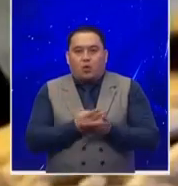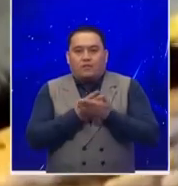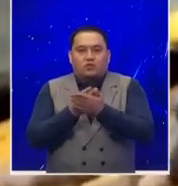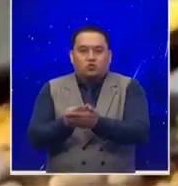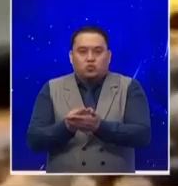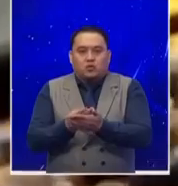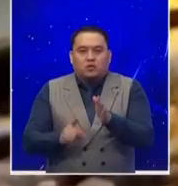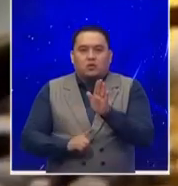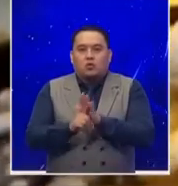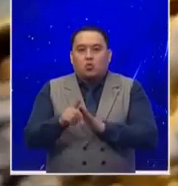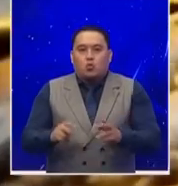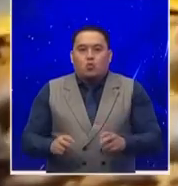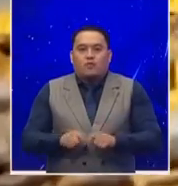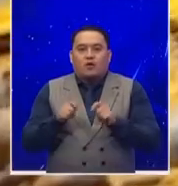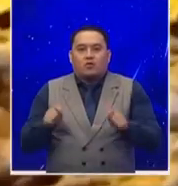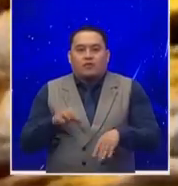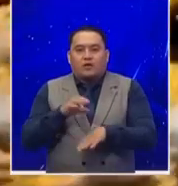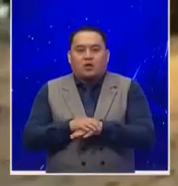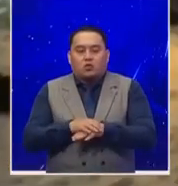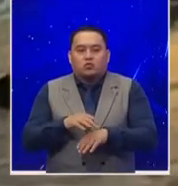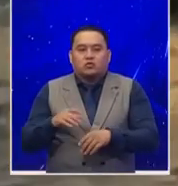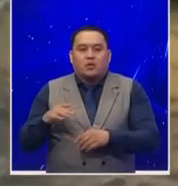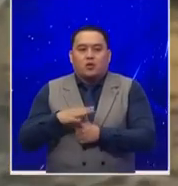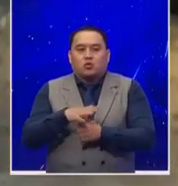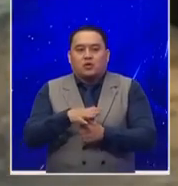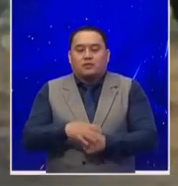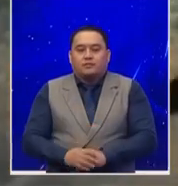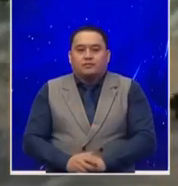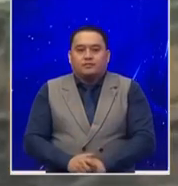госпитализирован. Возбуждено уголовное дело по факту крушения самолета.